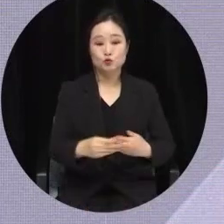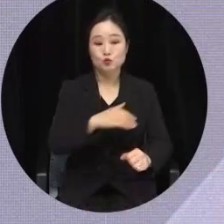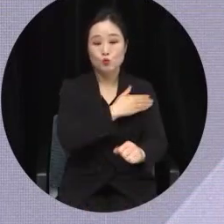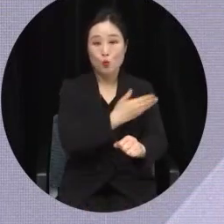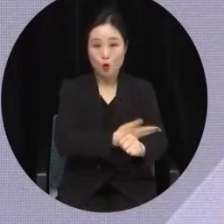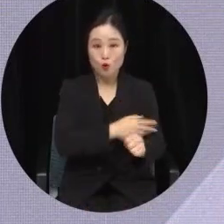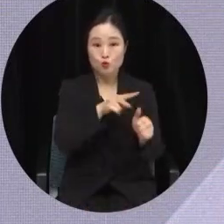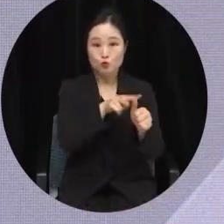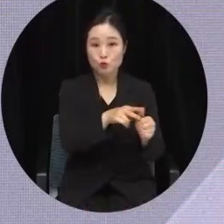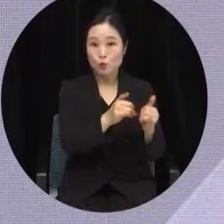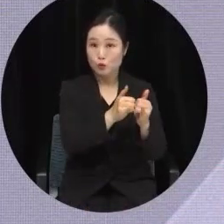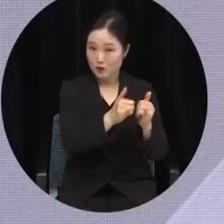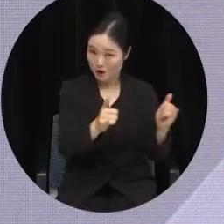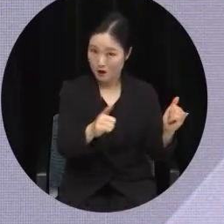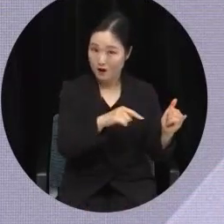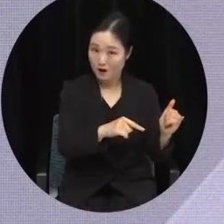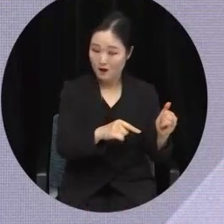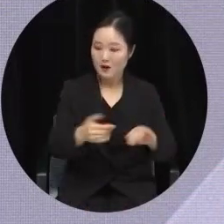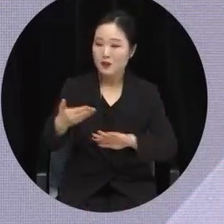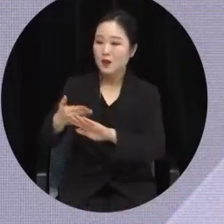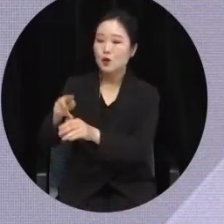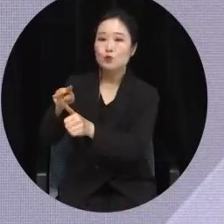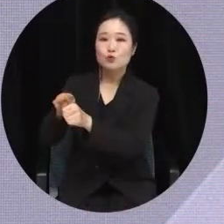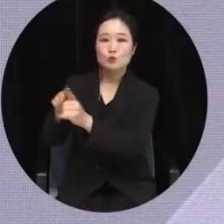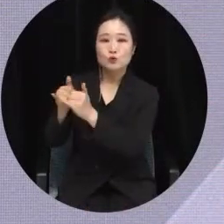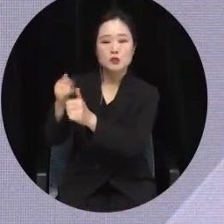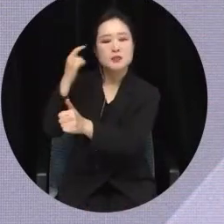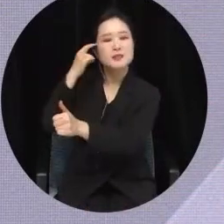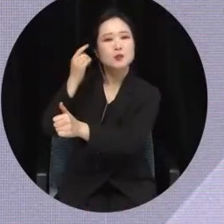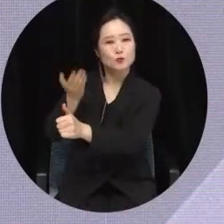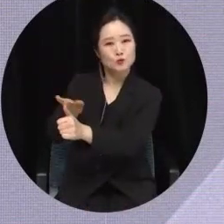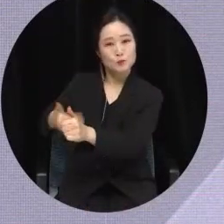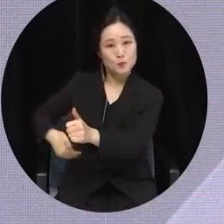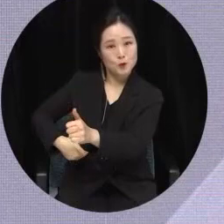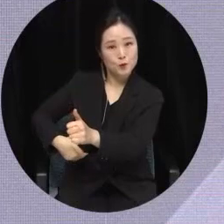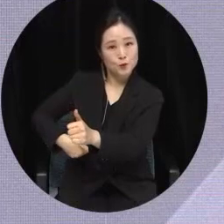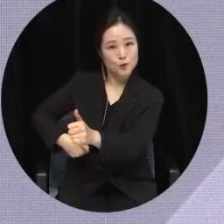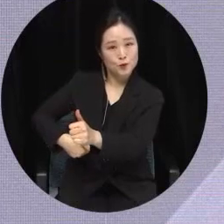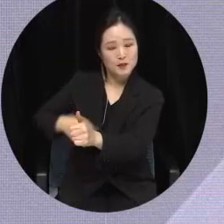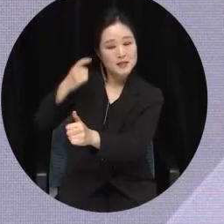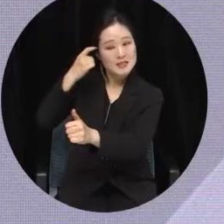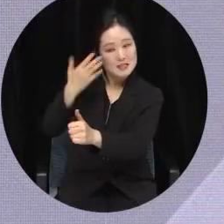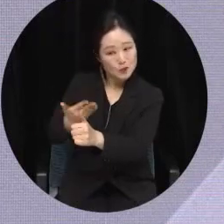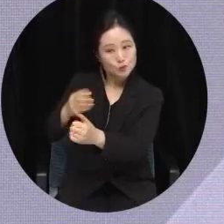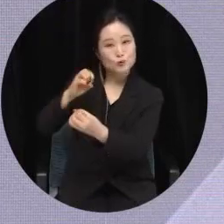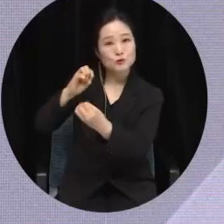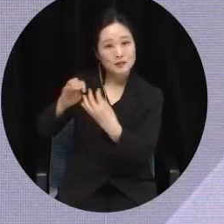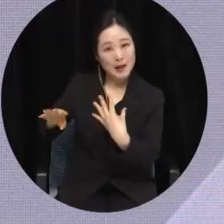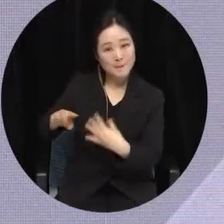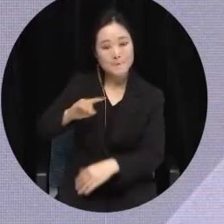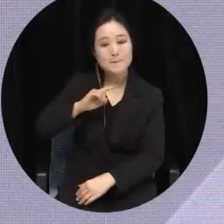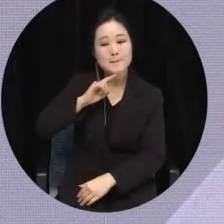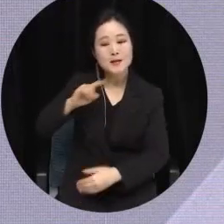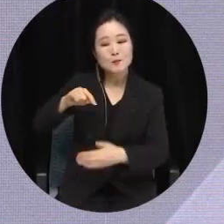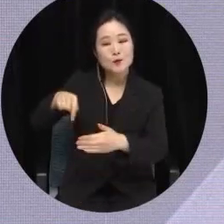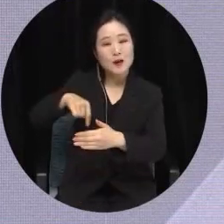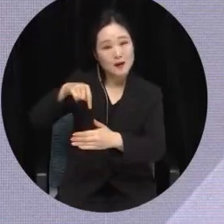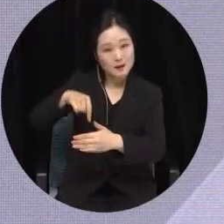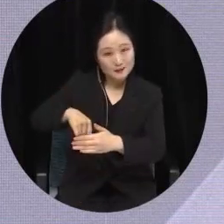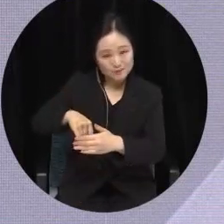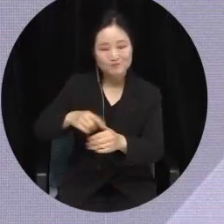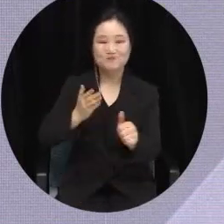후보자는 반드시 상대 후보에게 질문을 해야 하고 질문과 답변은 가급적 1분 이내에서